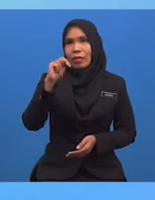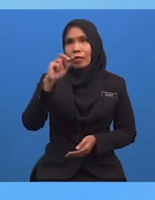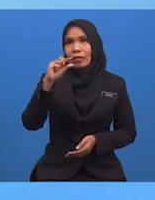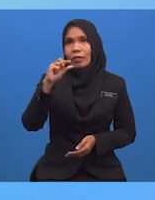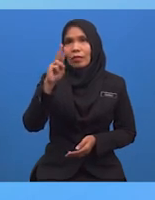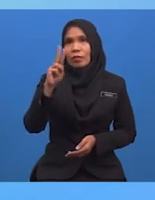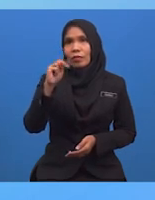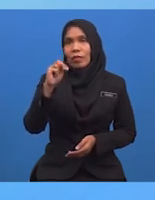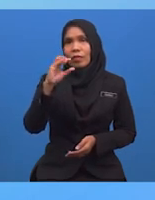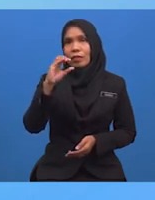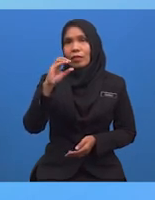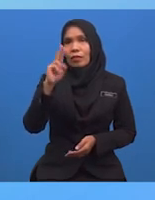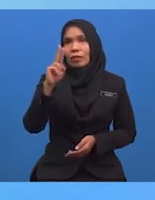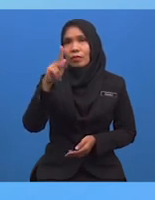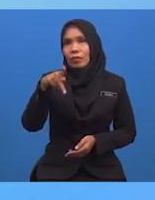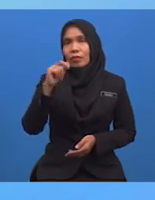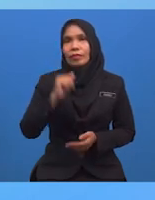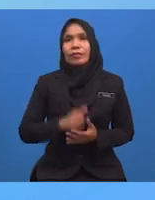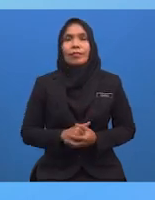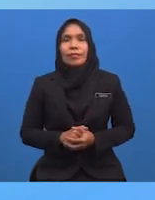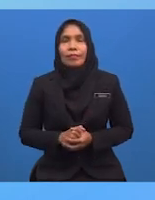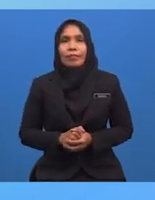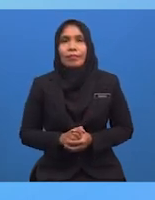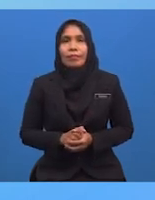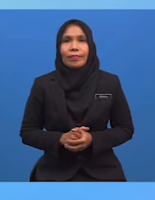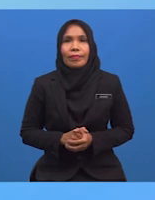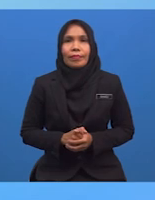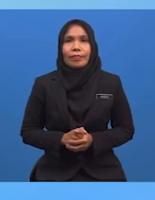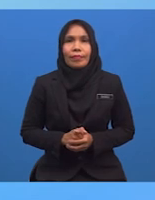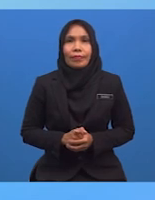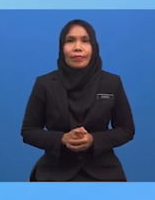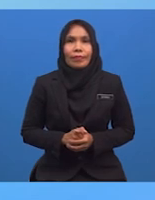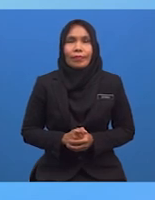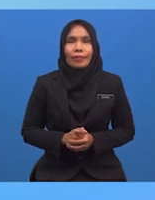dan mengurangkan permintaan agregat.